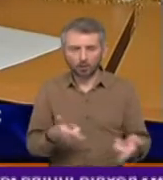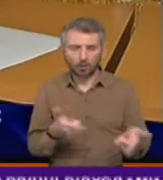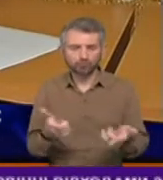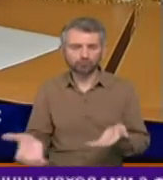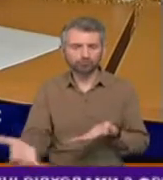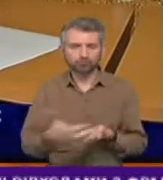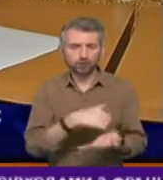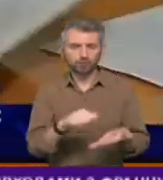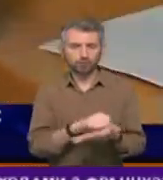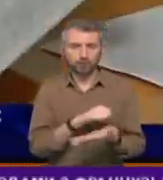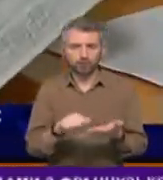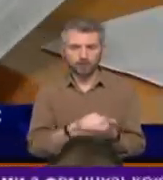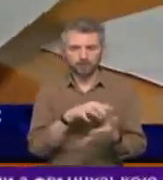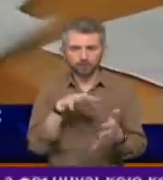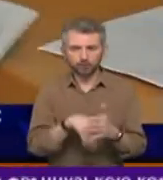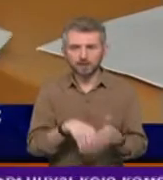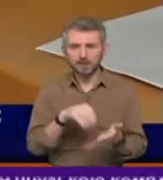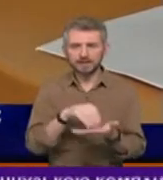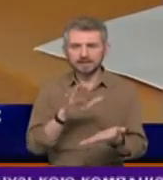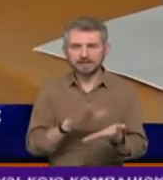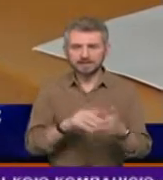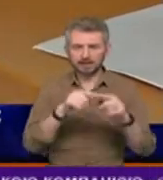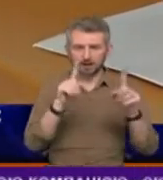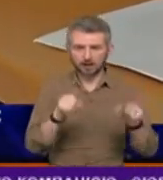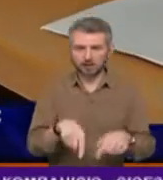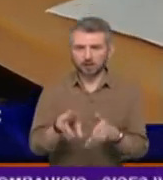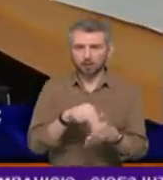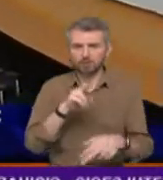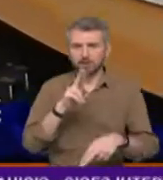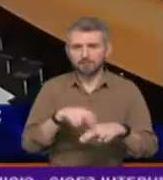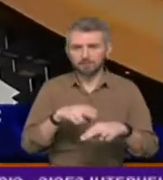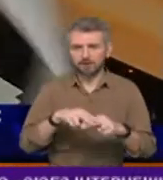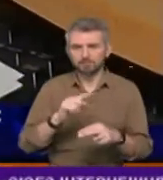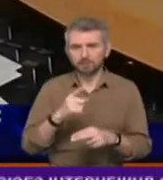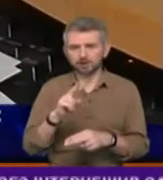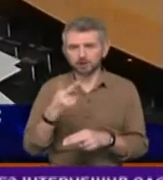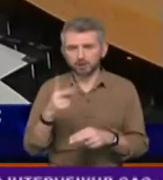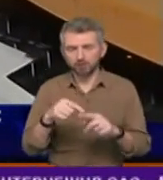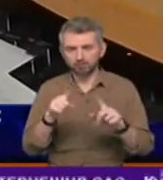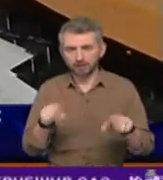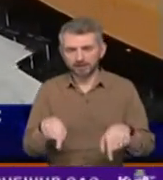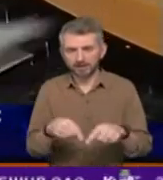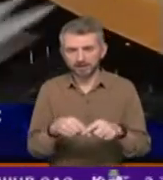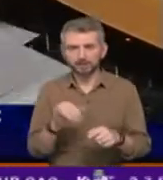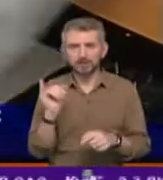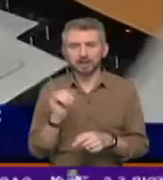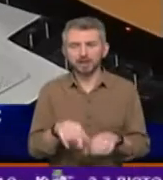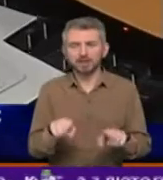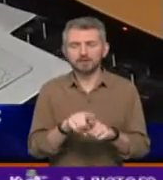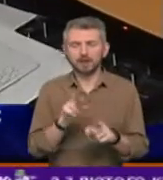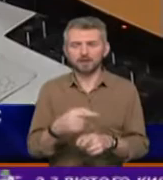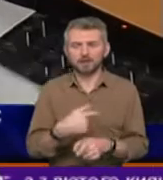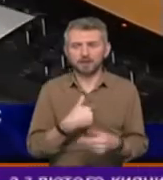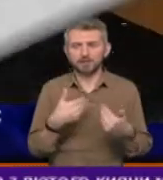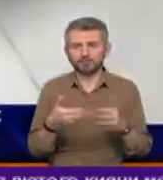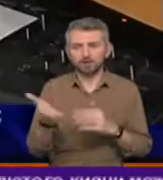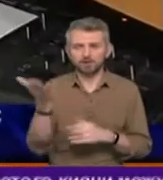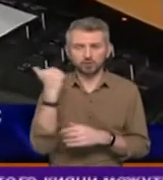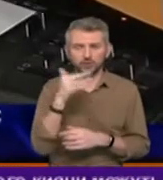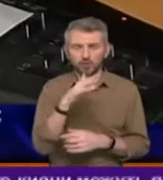Знаєте, я зі свого боку скажу, що... Ні, я говорю, я складну, не я, в родині складали ЗНО. У нас спеціалізована